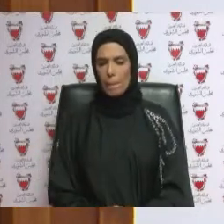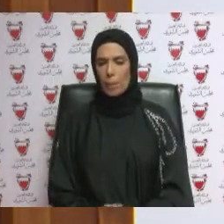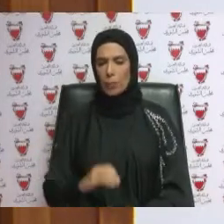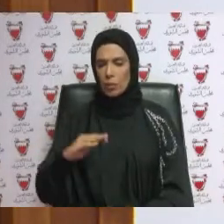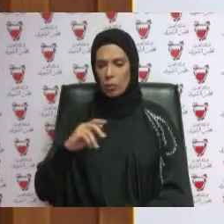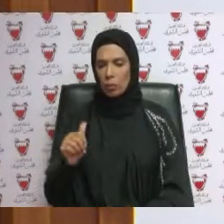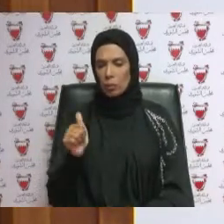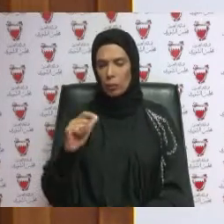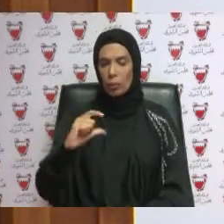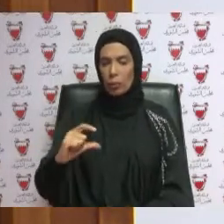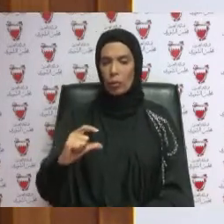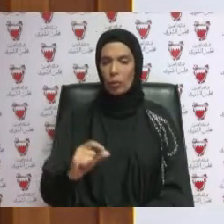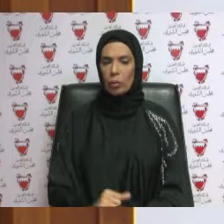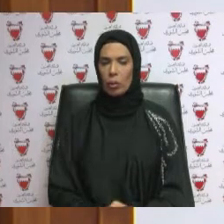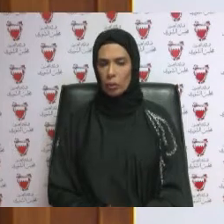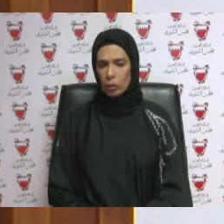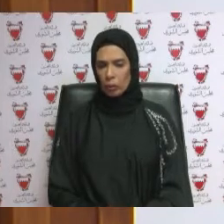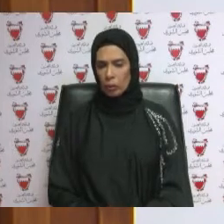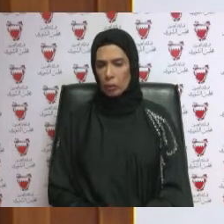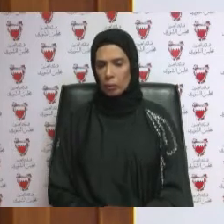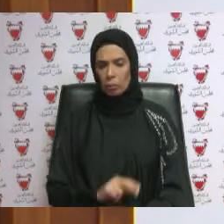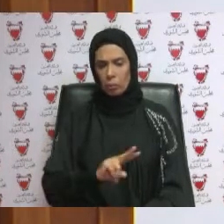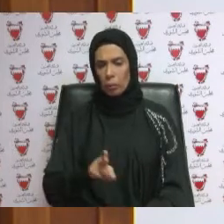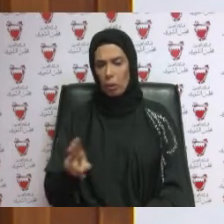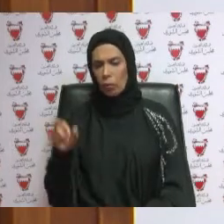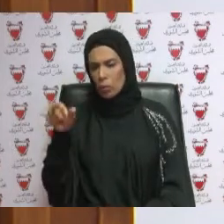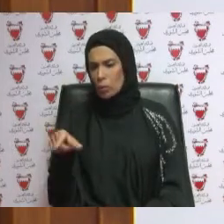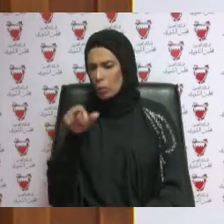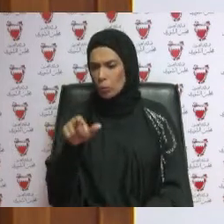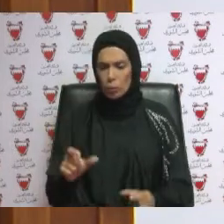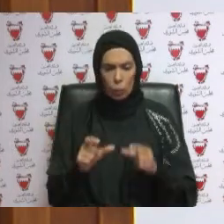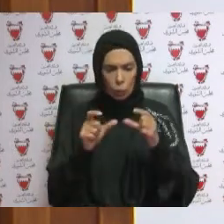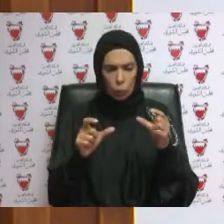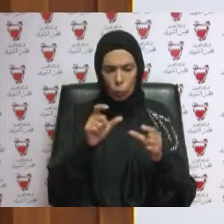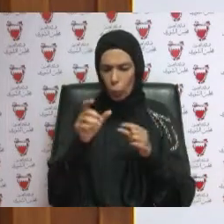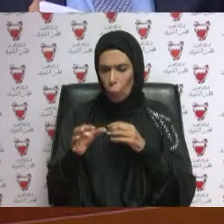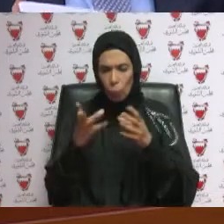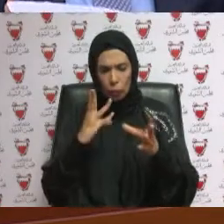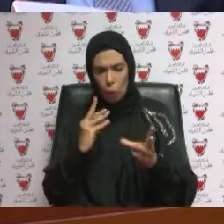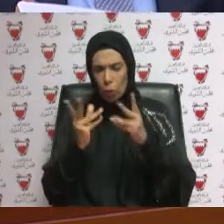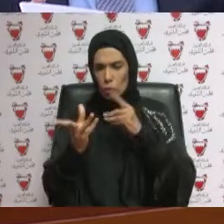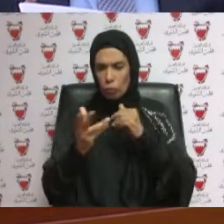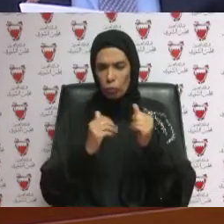جواد مهدي محفوظ مشرف شؤون اللجان، إدارة العلاقات والإعلام علي عباس العرادي أخصائي إعلام.